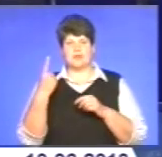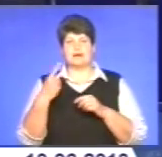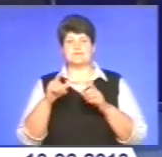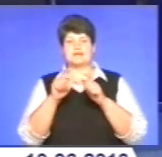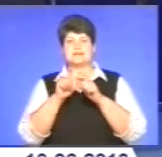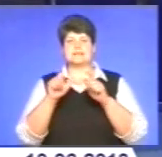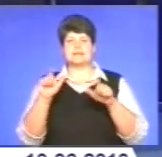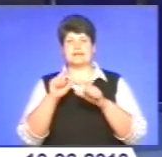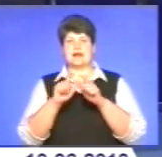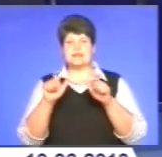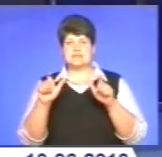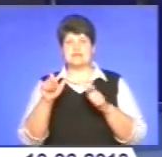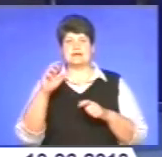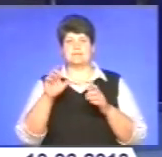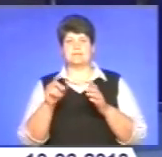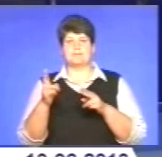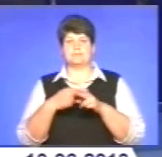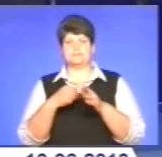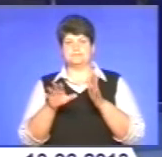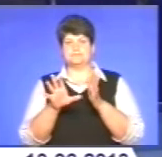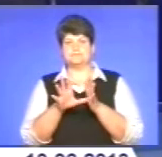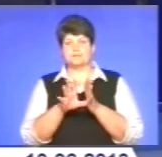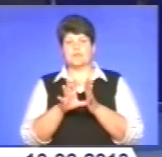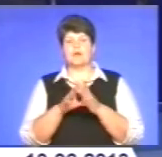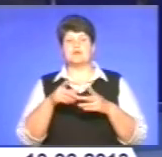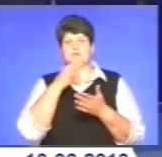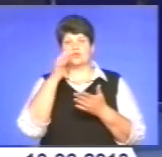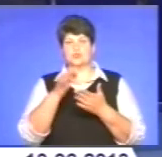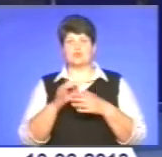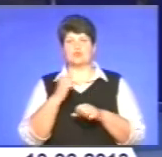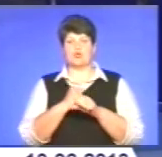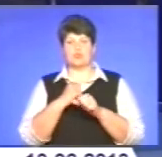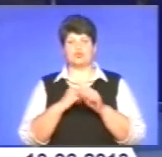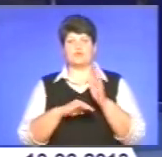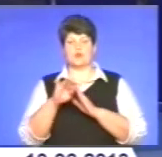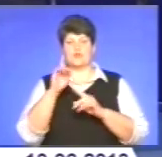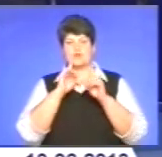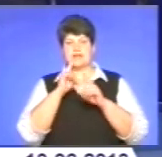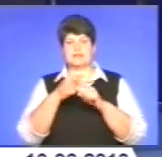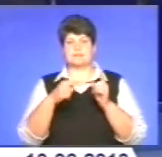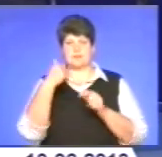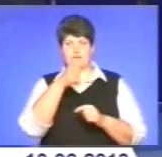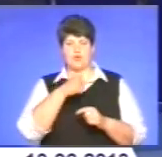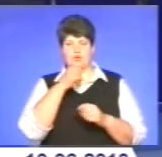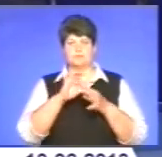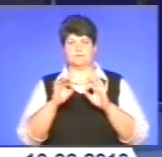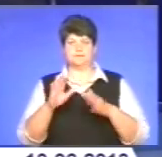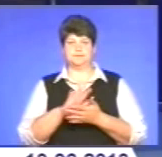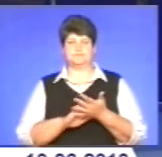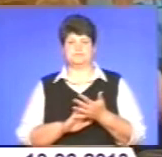знеструмлення. Про це він розповів тернопільським журналістам, звітуючи про роботу у Верховній Раді за півроку. Детальніше дивіться